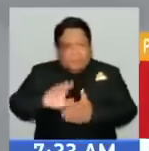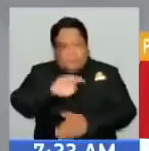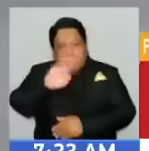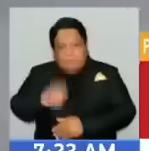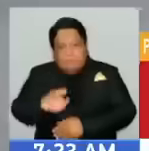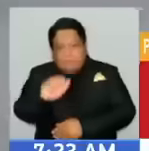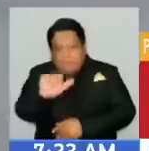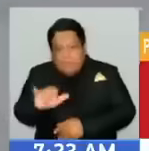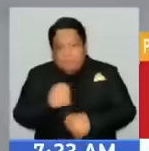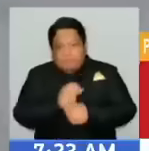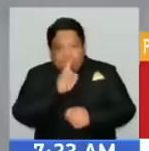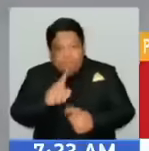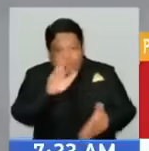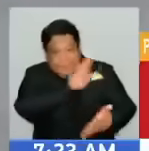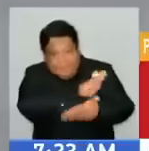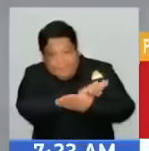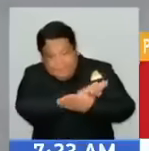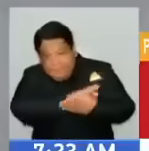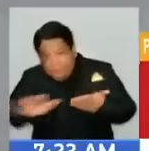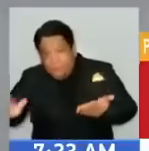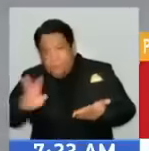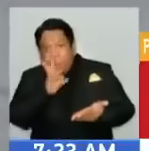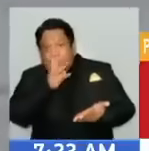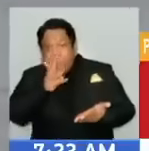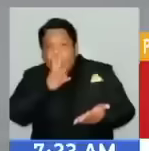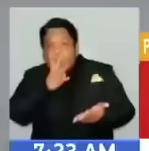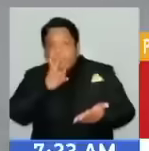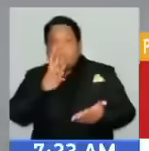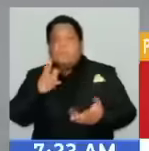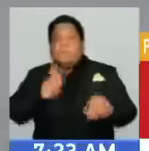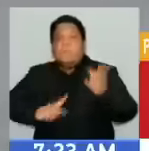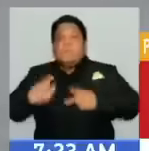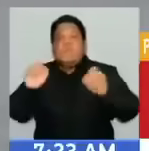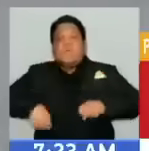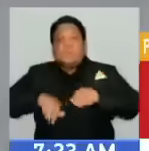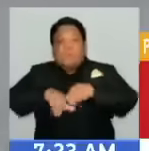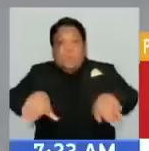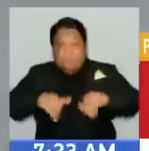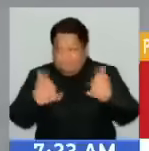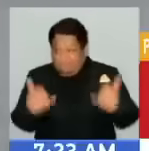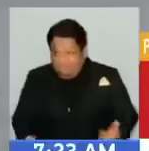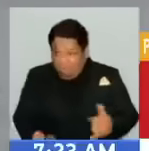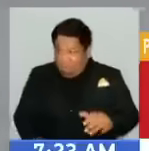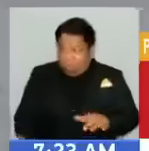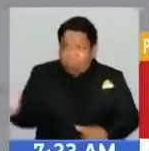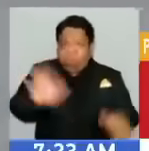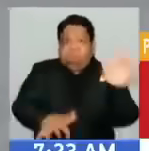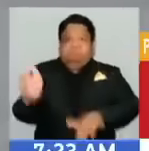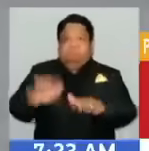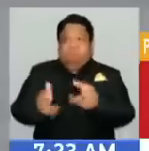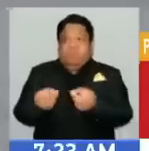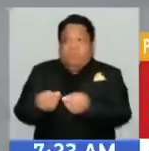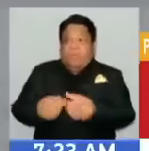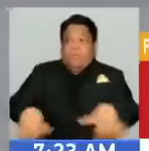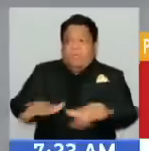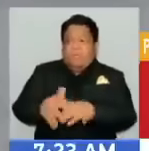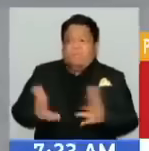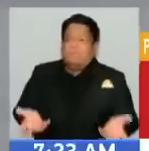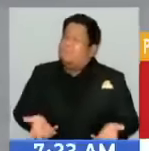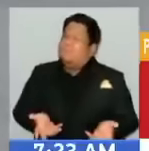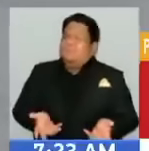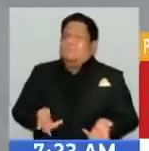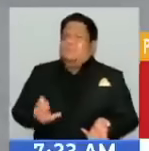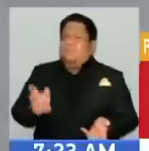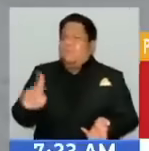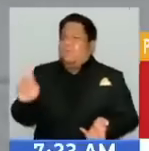at makakaswim ang mga tao. Tapos ngayon, tatambakan lang pala nila Manila Bay. Ano yung use ng Mandamus na yun ng Supreme Opo.